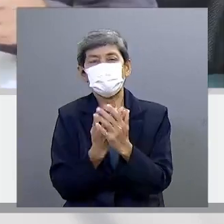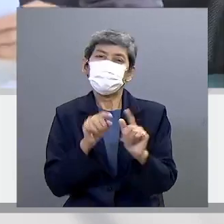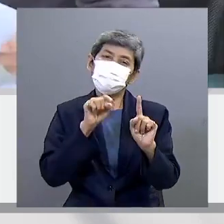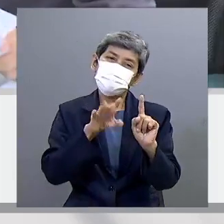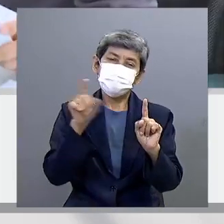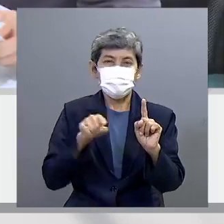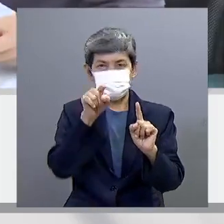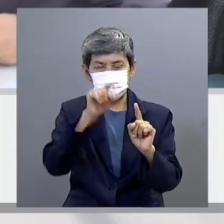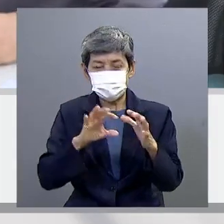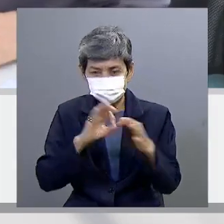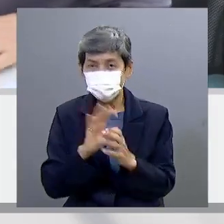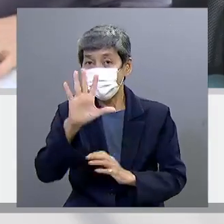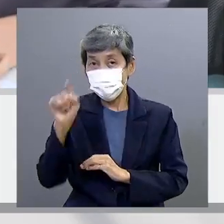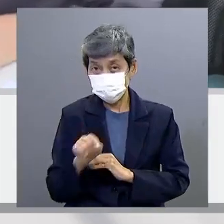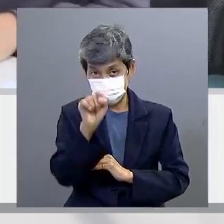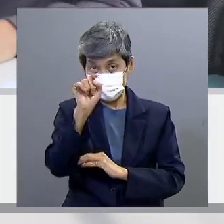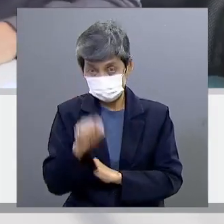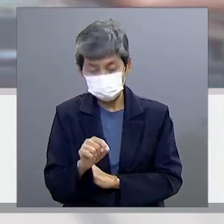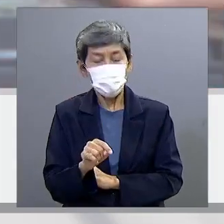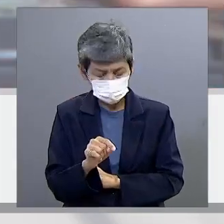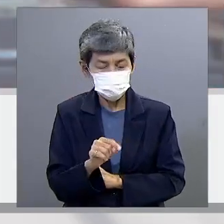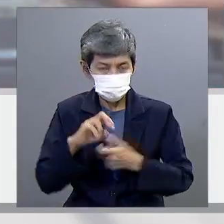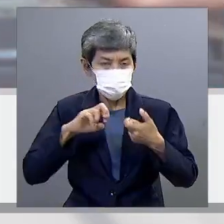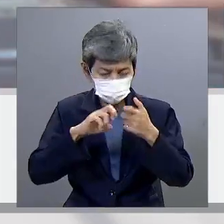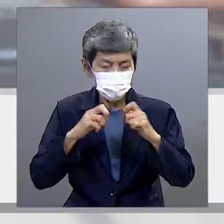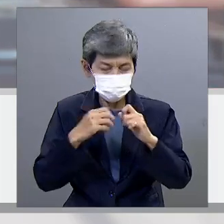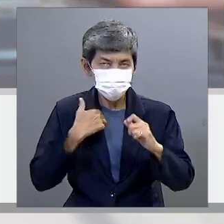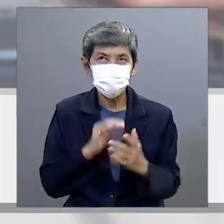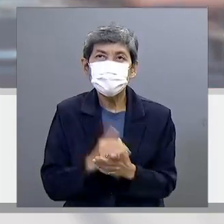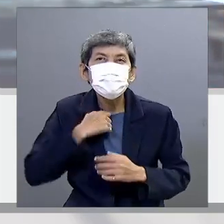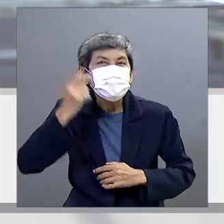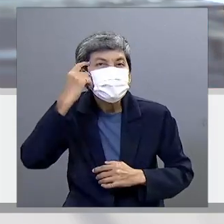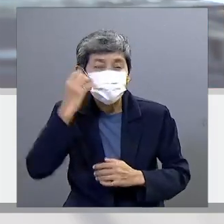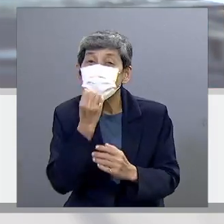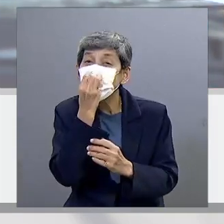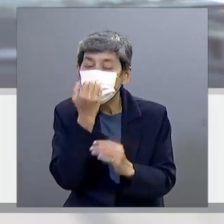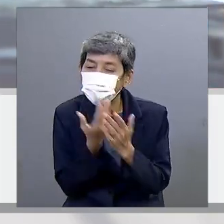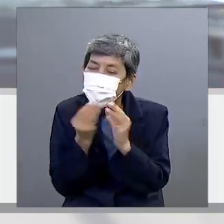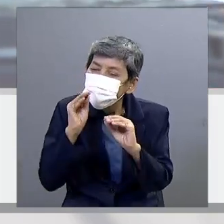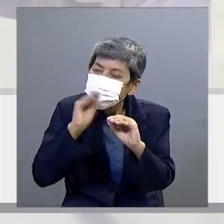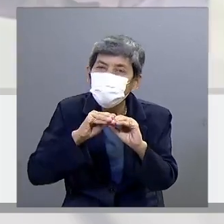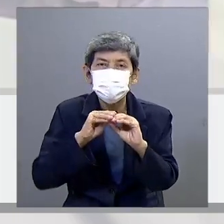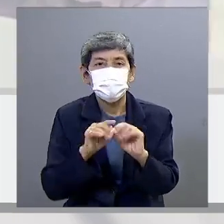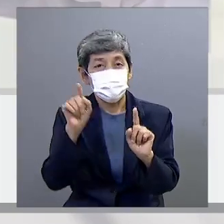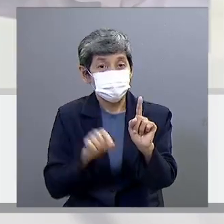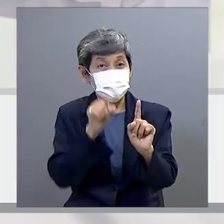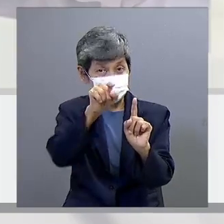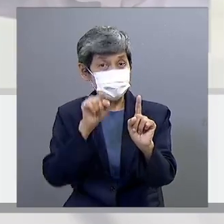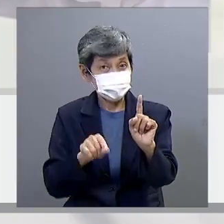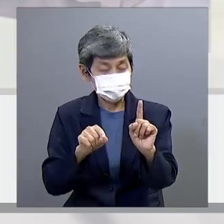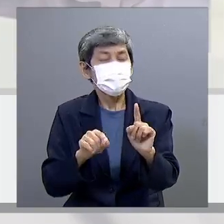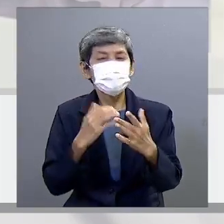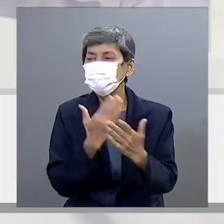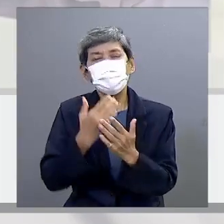แตะที่ร้อยละ 5นั่นจะเริ่มเป็นเงินเฟ้อลึกค่ะแล้วก็เชื่อว่าถึงแม้ดอกเบี้ยจะขึ้นไปสูงกว่าร้อยละ1นะคะก็สกัดเงินเฟ้อไม่ได้เ